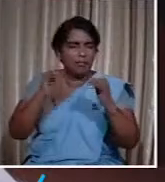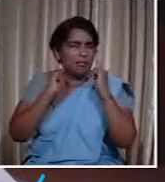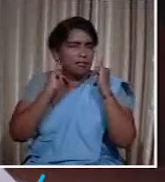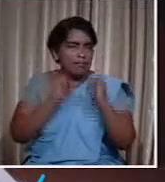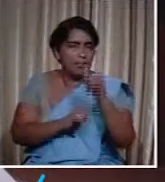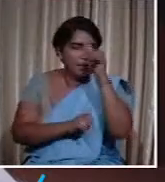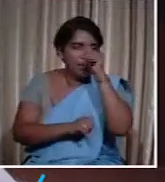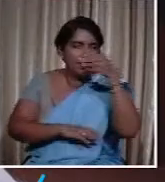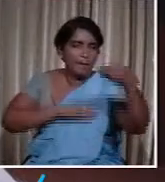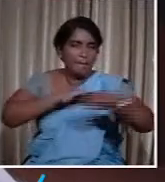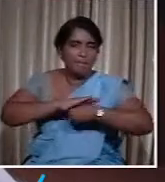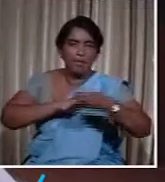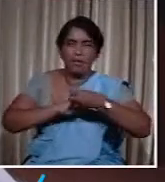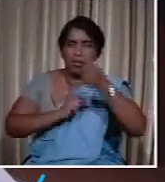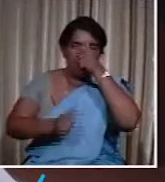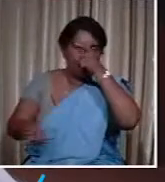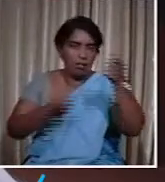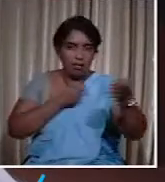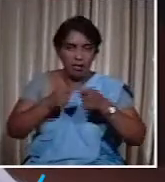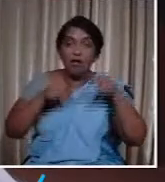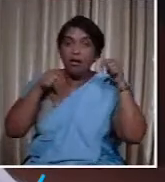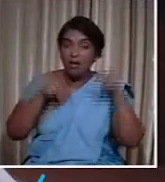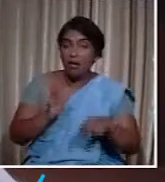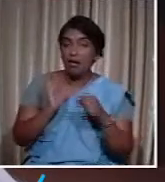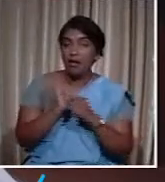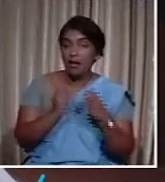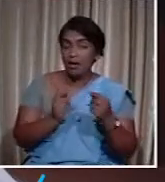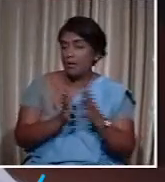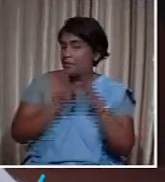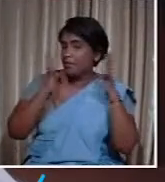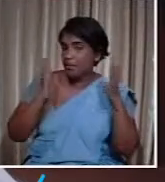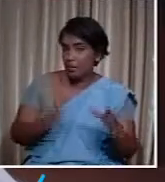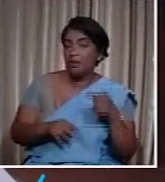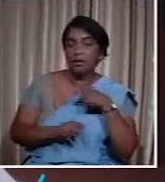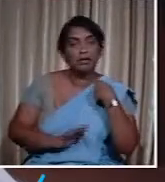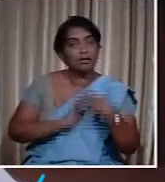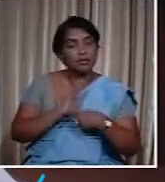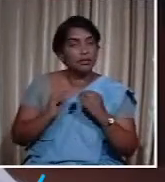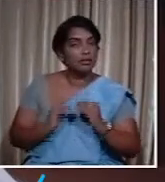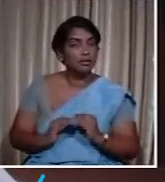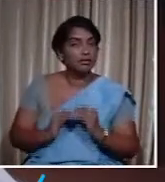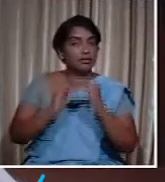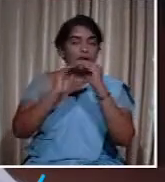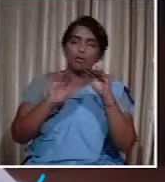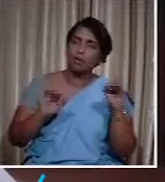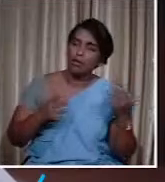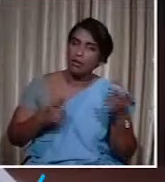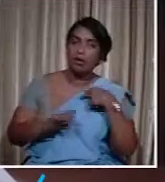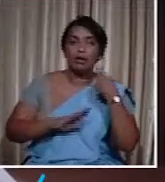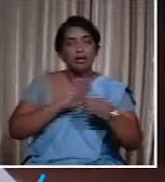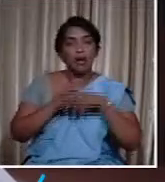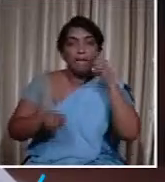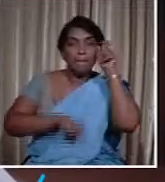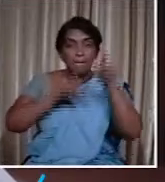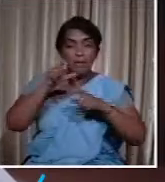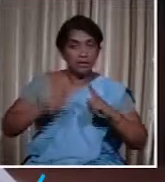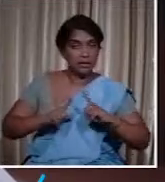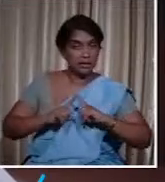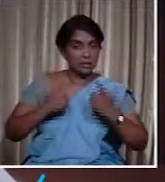गणुदीन तूना अब अद मे नयबर मेरटे संवर्धन हो मेरटे जनता वगे